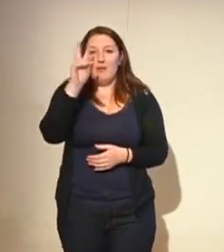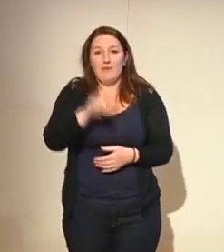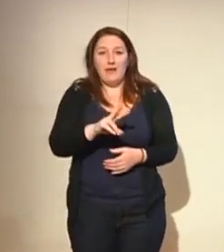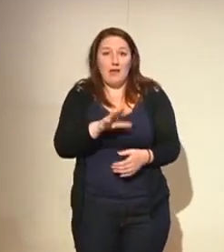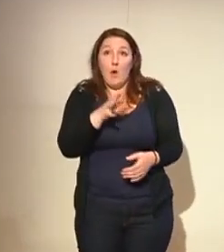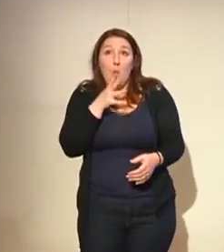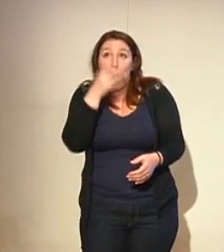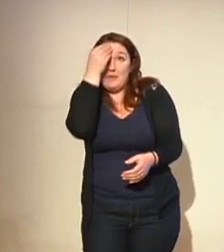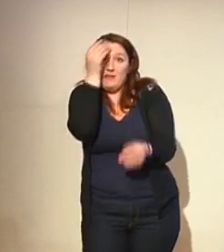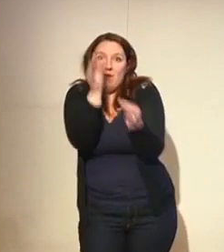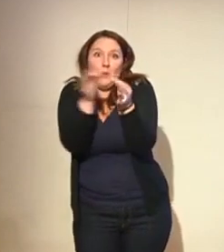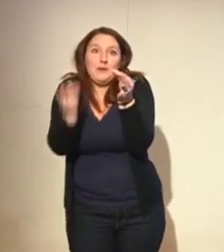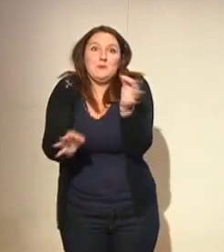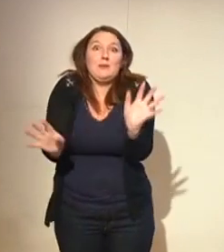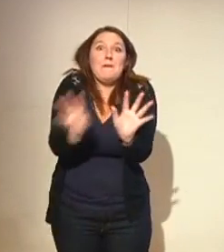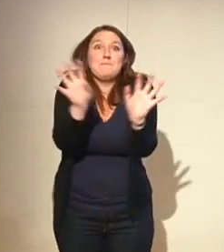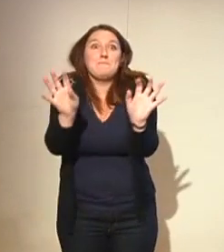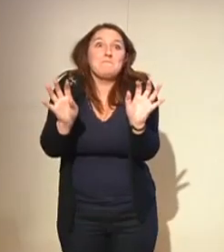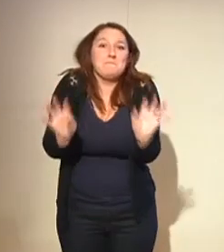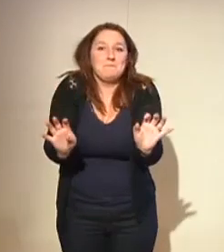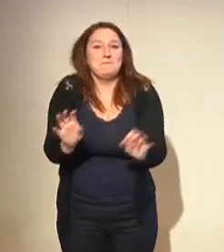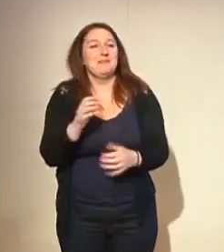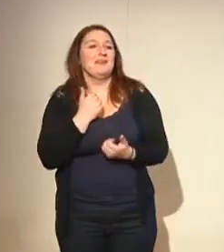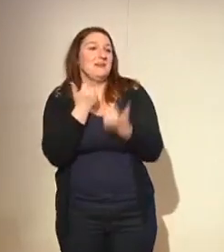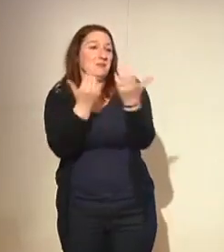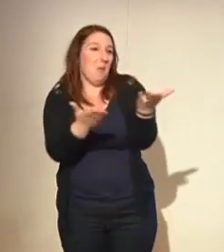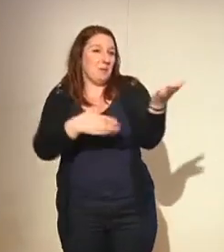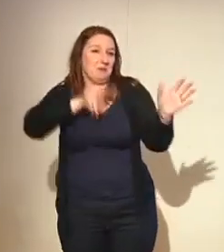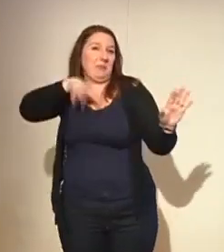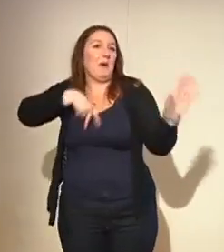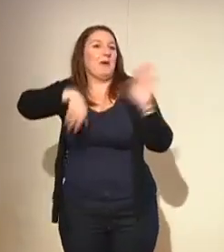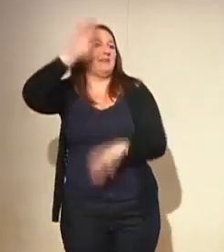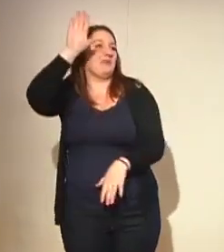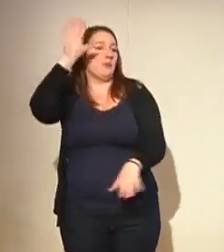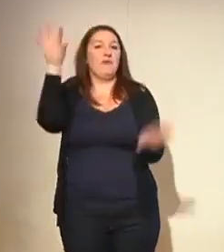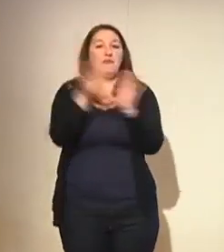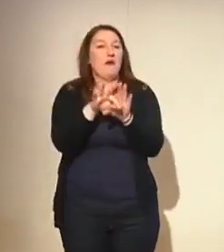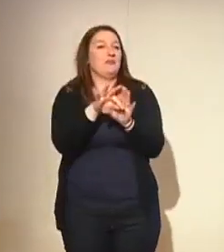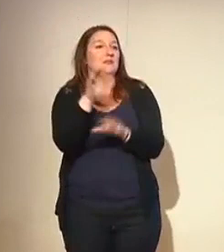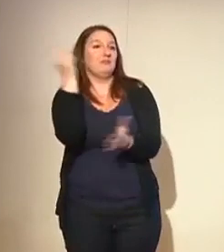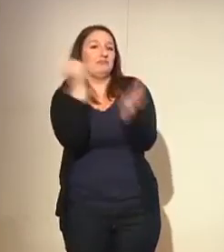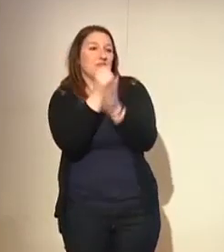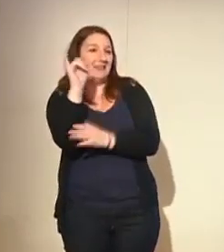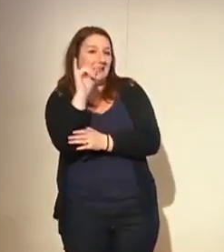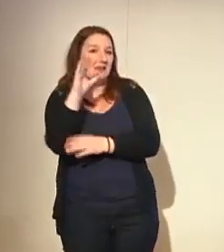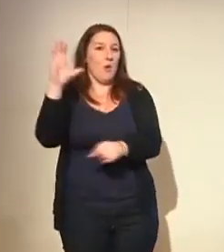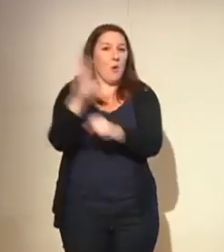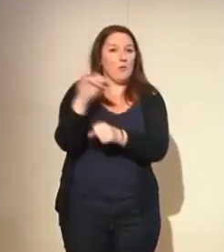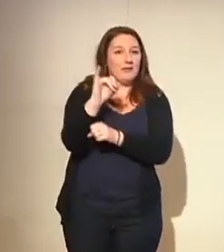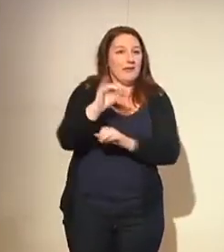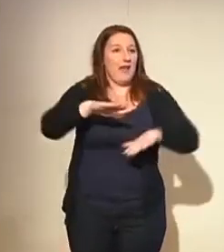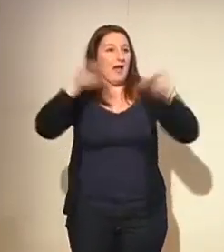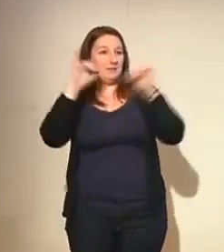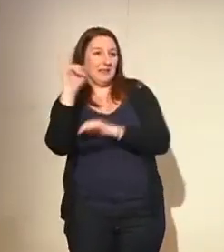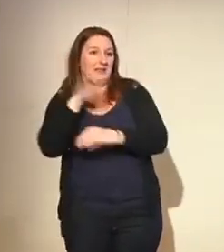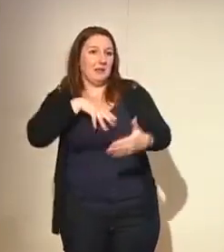terrible cette candidature au vote qui est pour qui est contre qui s'abstient qui ne prend pas part